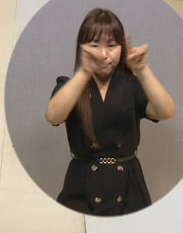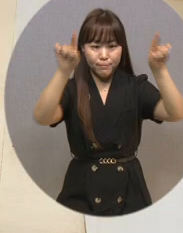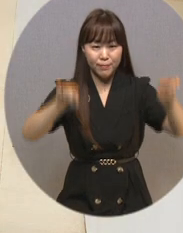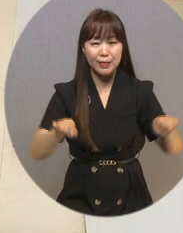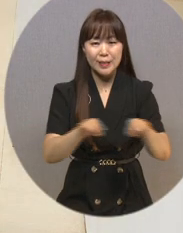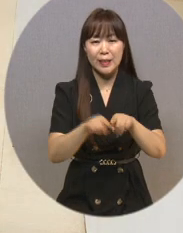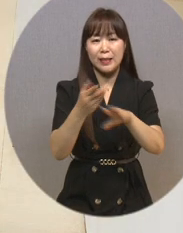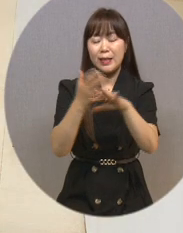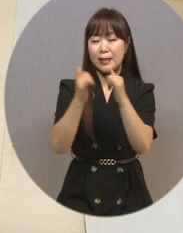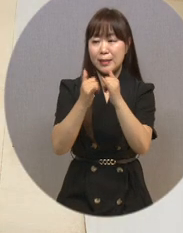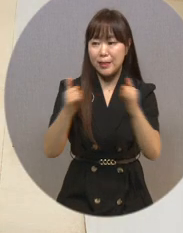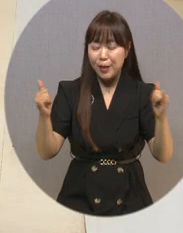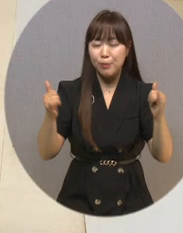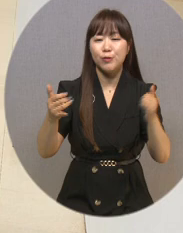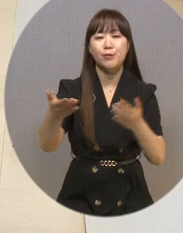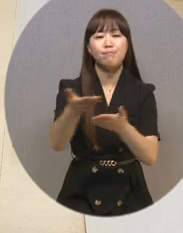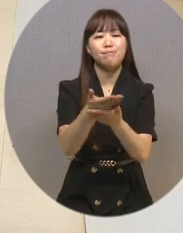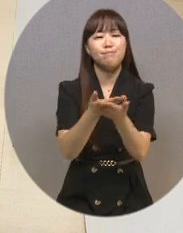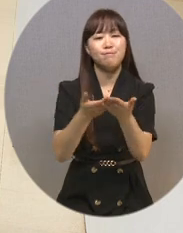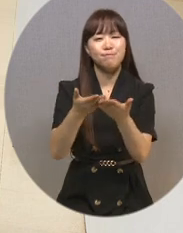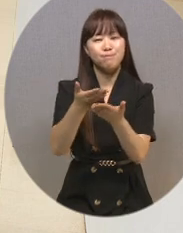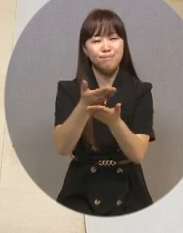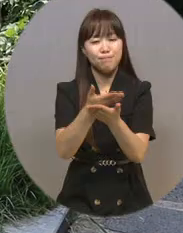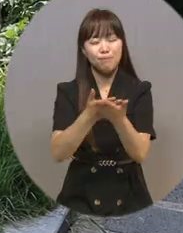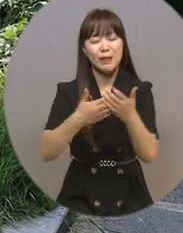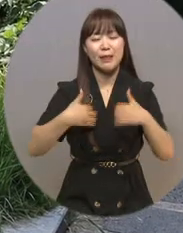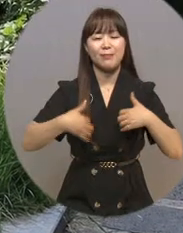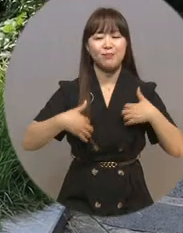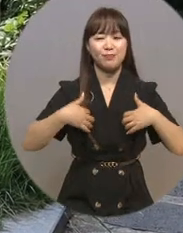다른 사람들과 나누는 것을 즐깁니다.